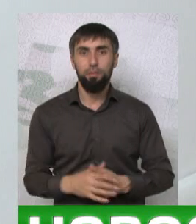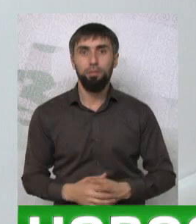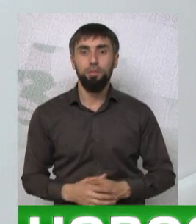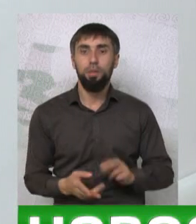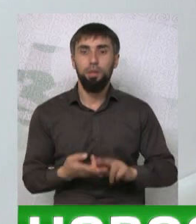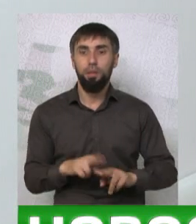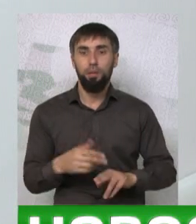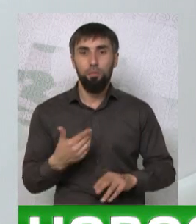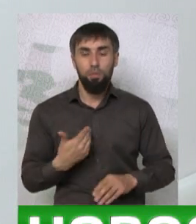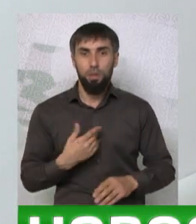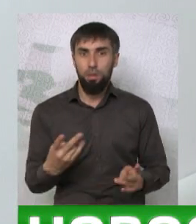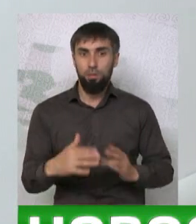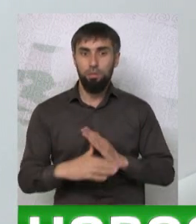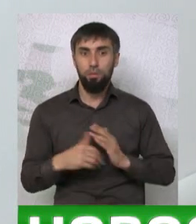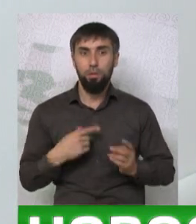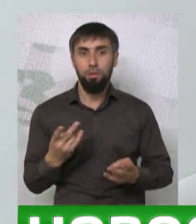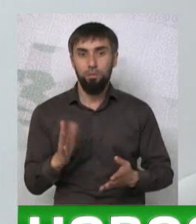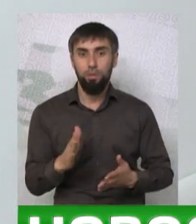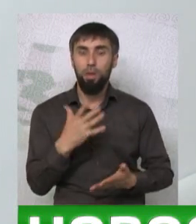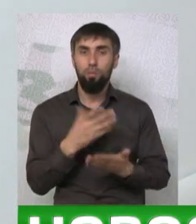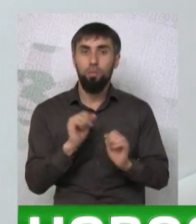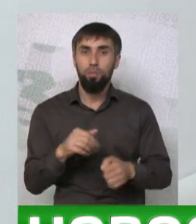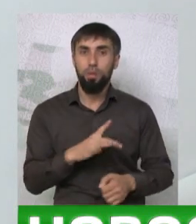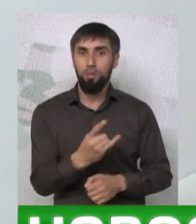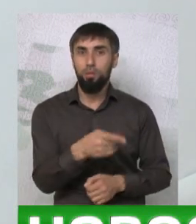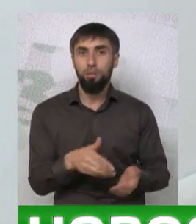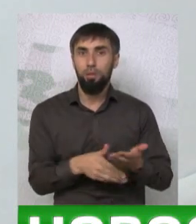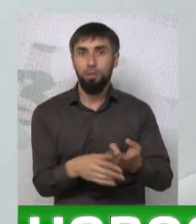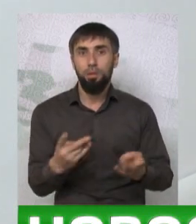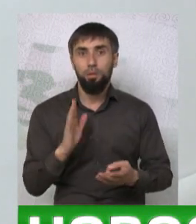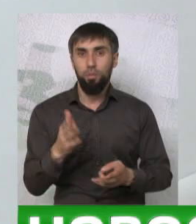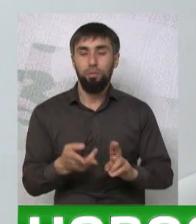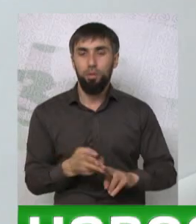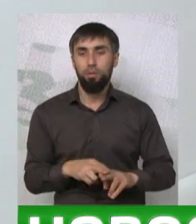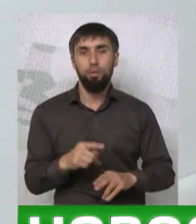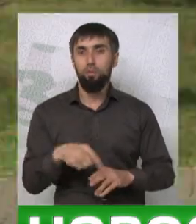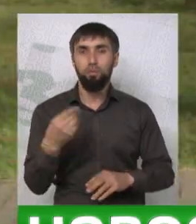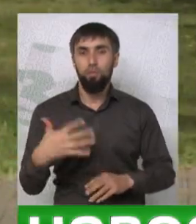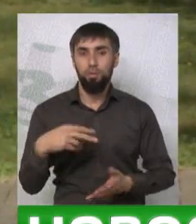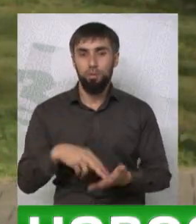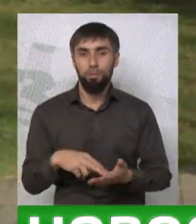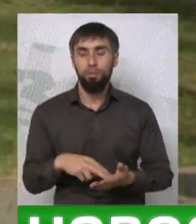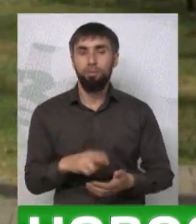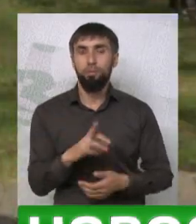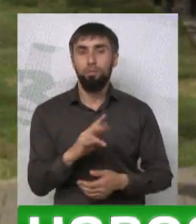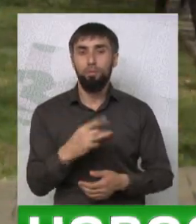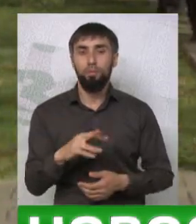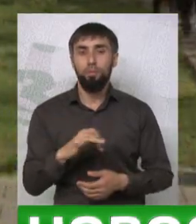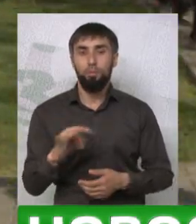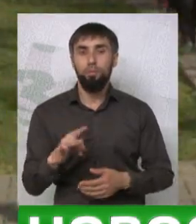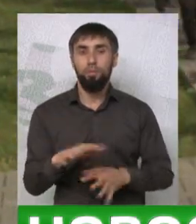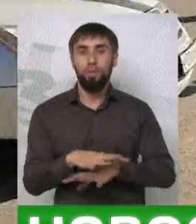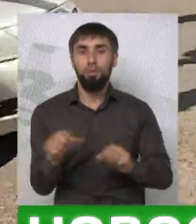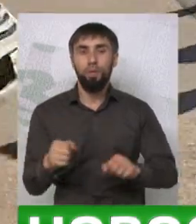Может быть, это мне понадобится, может быть, ребенку понадобится. А это дорогого стоит. Донорский марафон, охватывающий